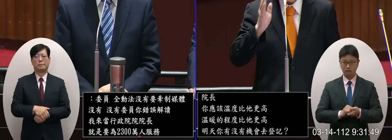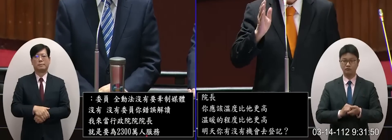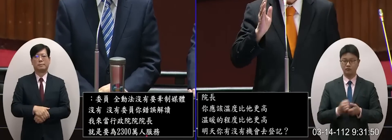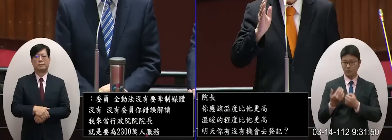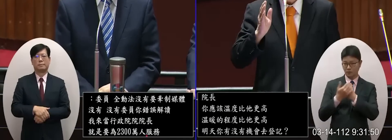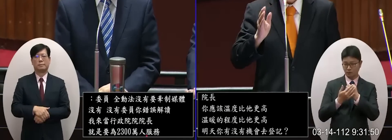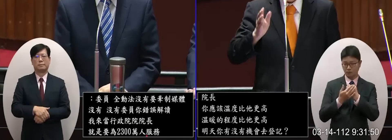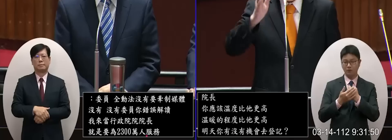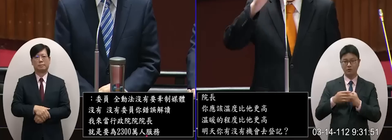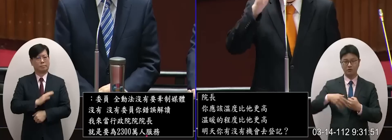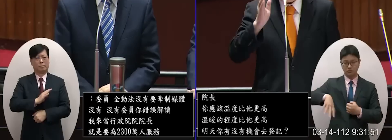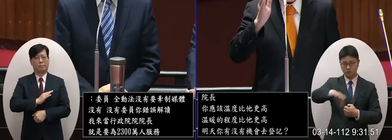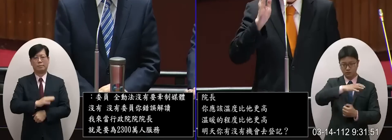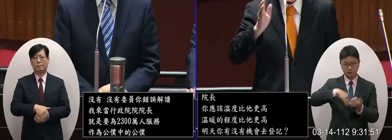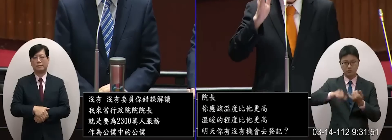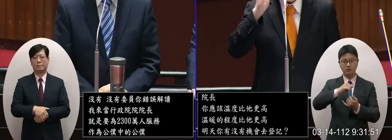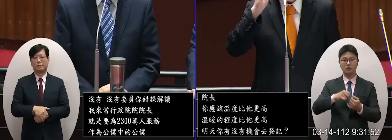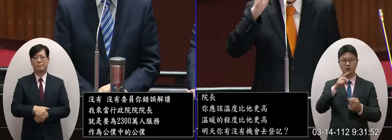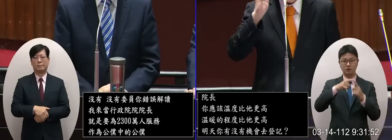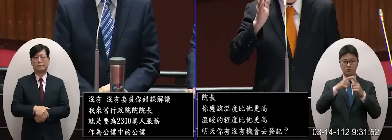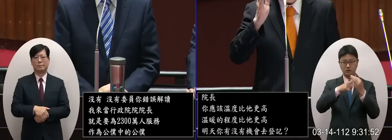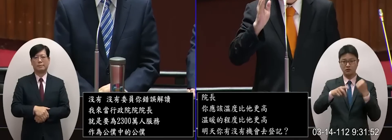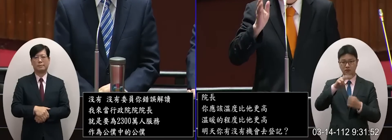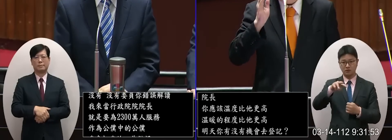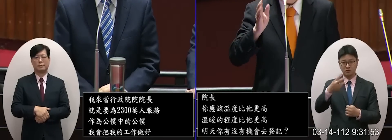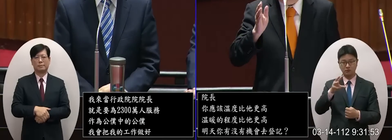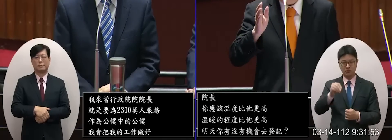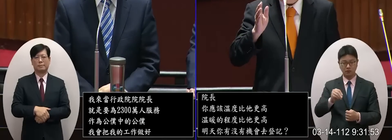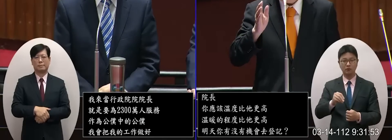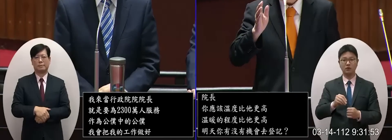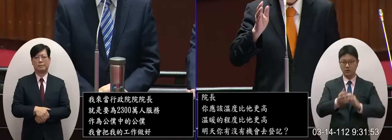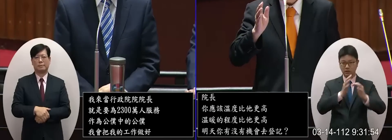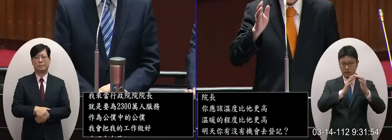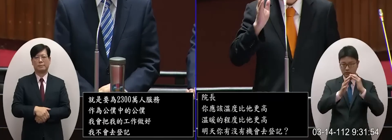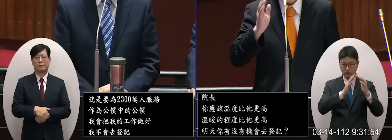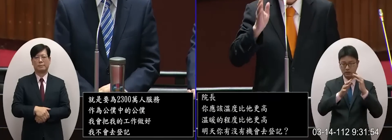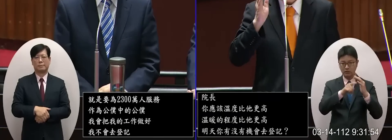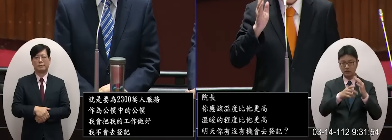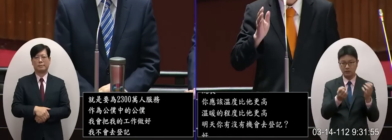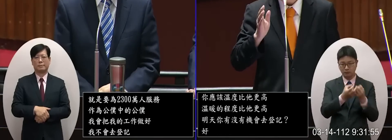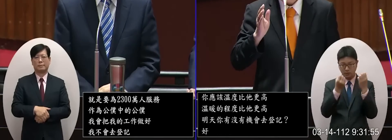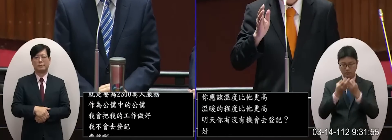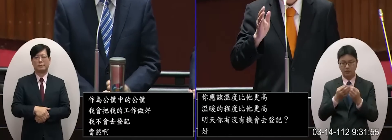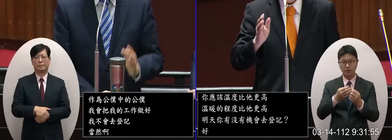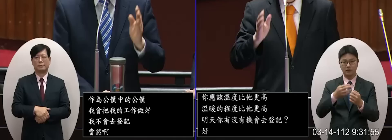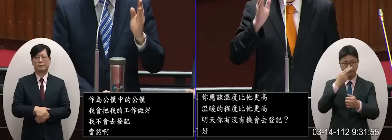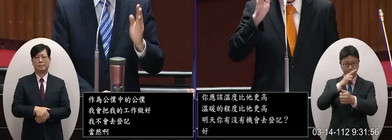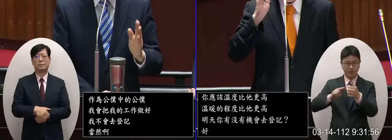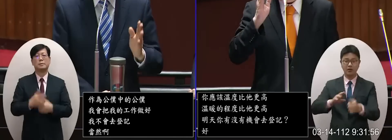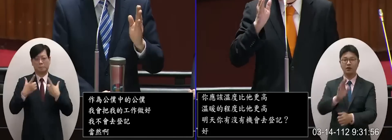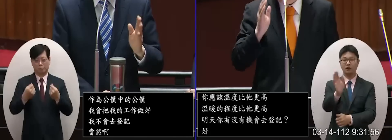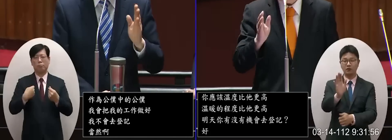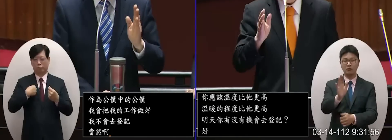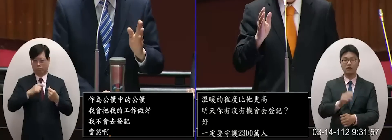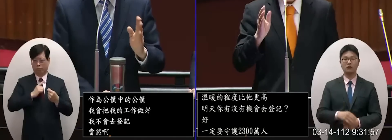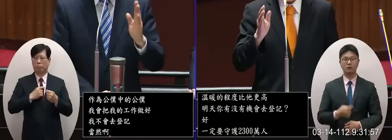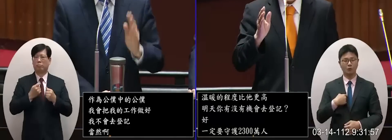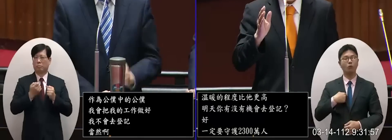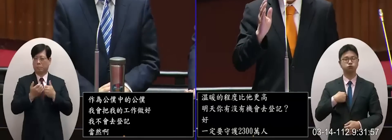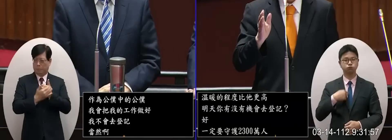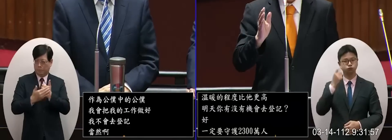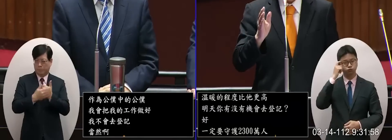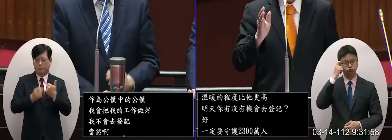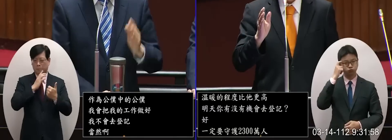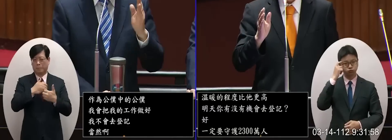护2300万人。 当然了， 免于战火的森林涂炭。 所以我们要有自卫的能